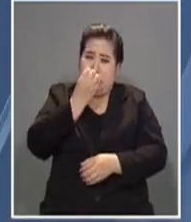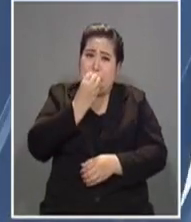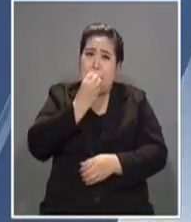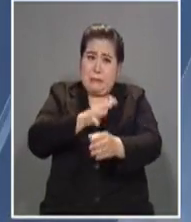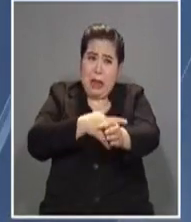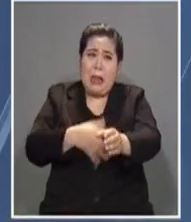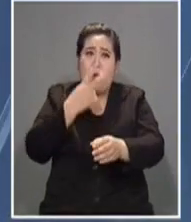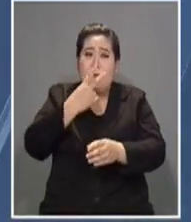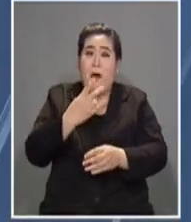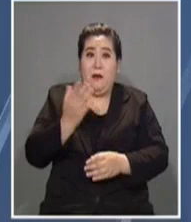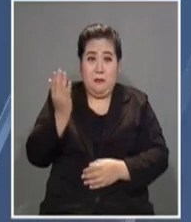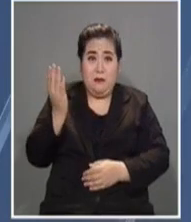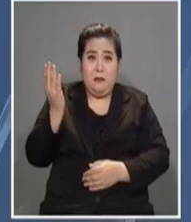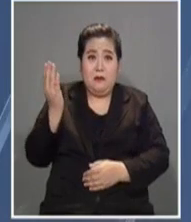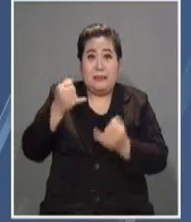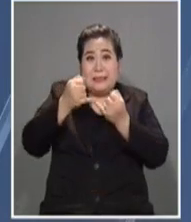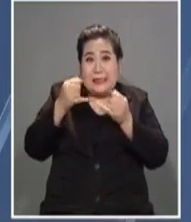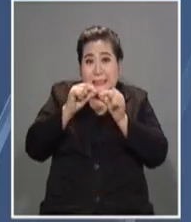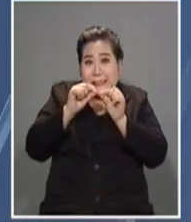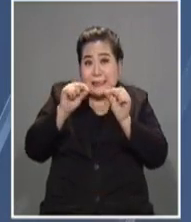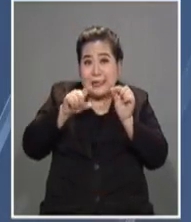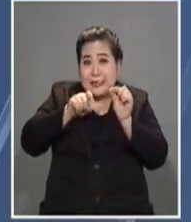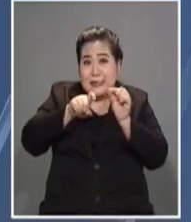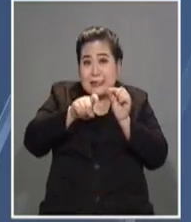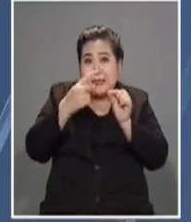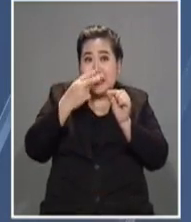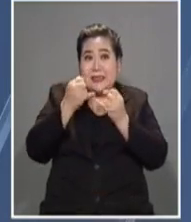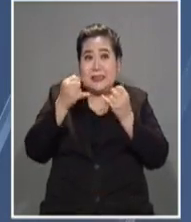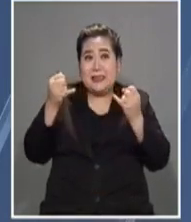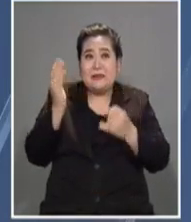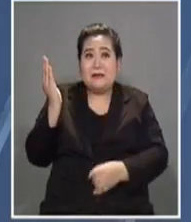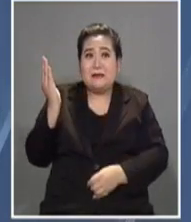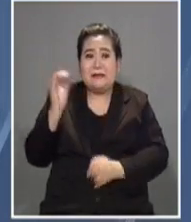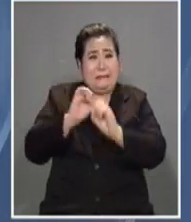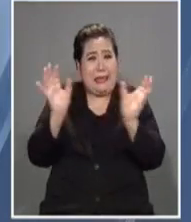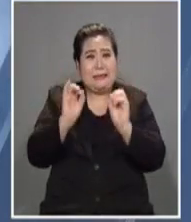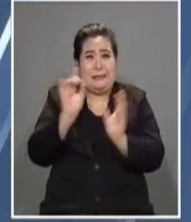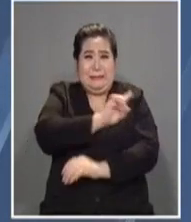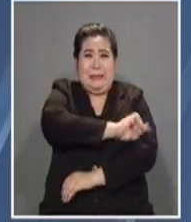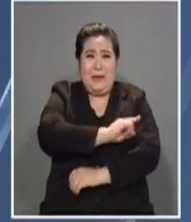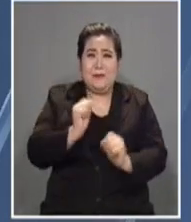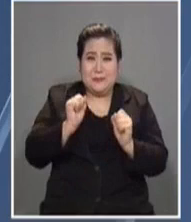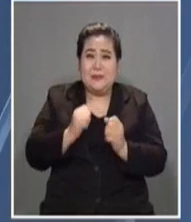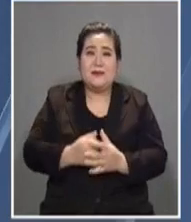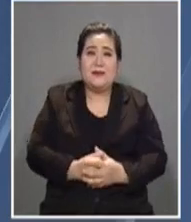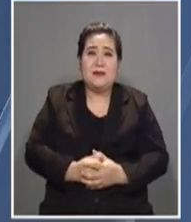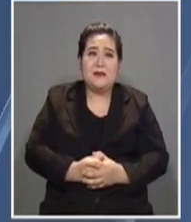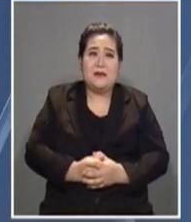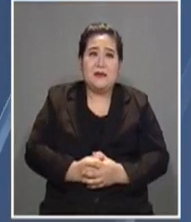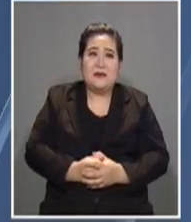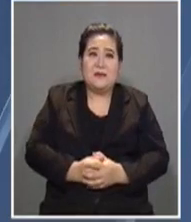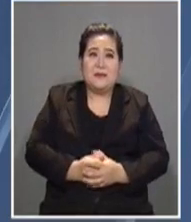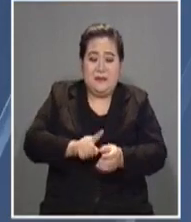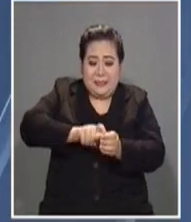จอ นี่ไหนเห็นไหม คุณไม่เคย คุณเห็นเป็นเส้นไหมนะเห็นเป็นเส้นเป็นเส ้ นนะโอ้ยไอ้ตัวนู้นเลยขอบปลากระป๋องเห็นไ